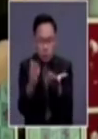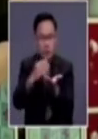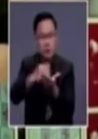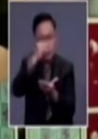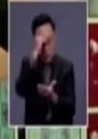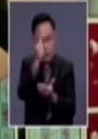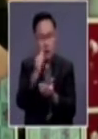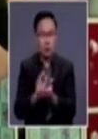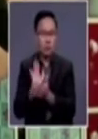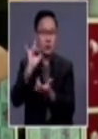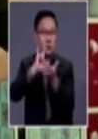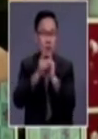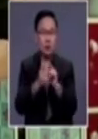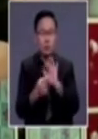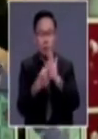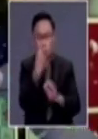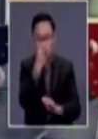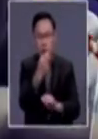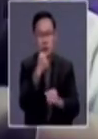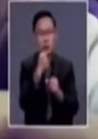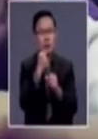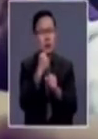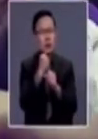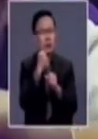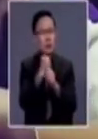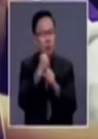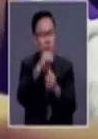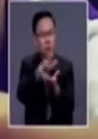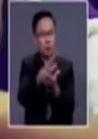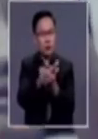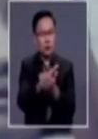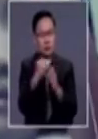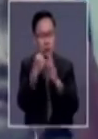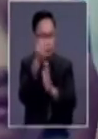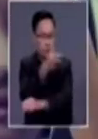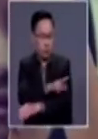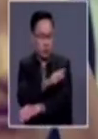ลนั่นคือตัวอย่างของโรงเรียนบ้านฉลองจังหวัดภูเก็ตครับ